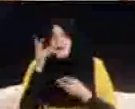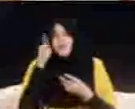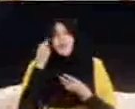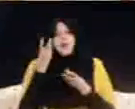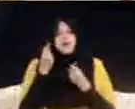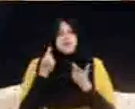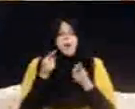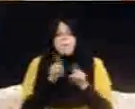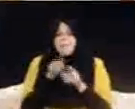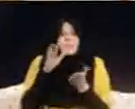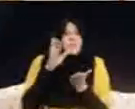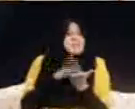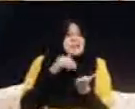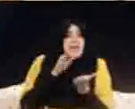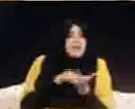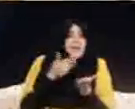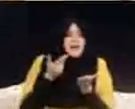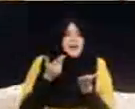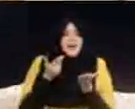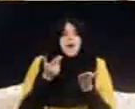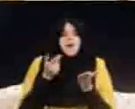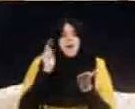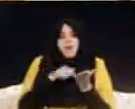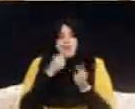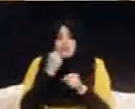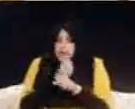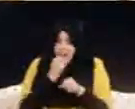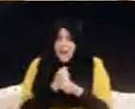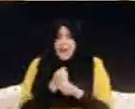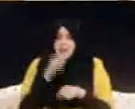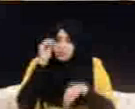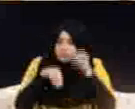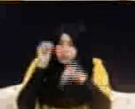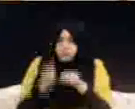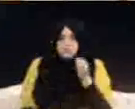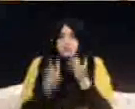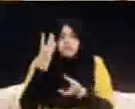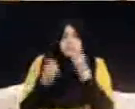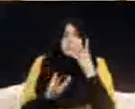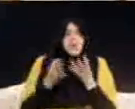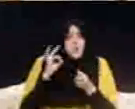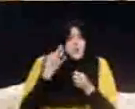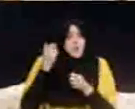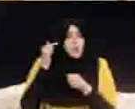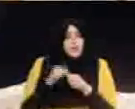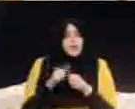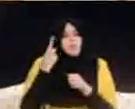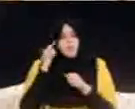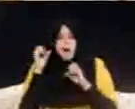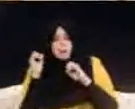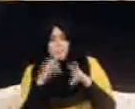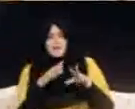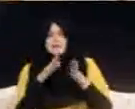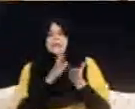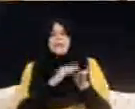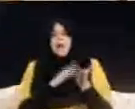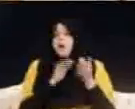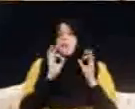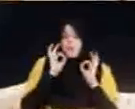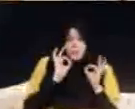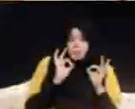أيضا لابد أن تعمل، لابد أن تغرس، لابد أن يعني تزرع وهكذا، باش ما تبقاش هذه الوسيلة تاع